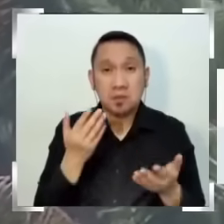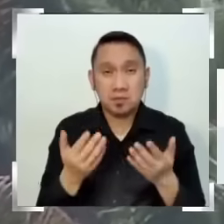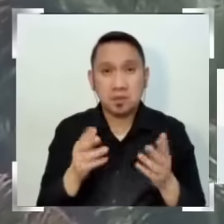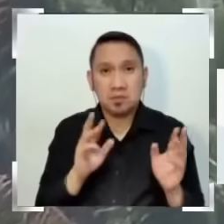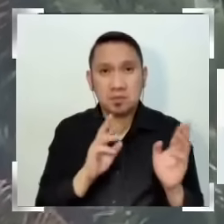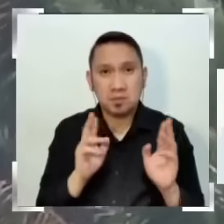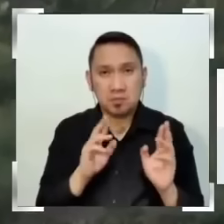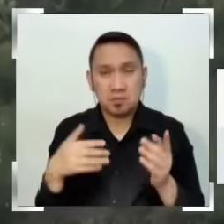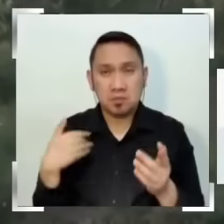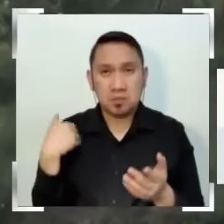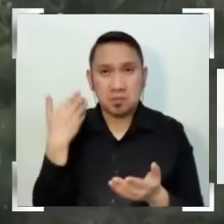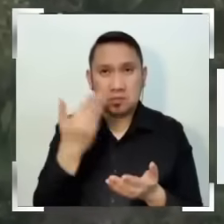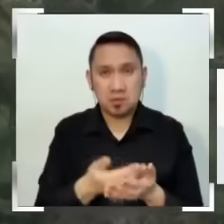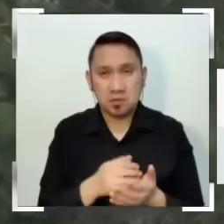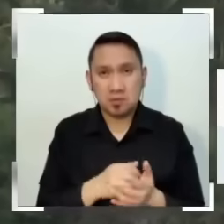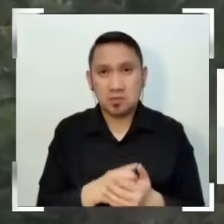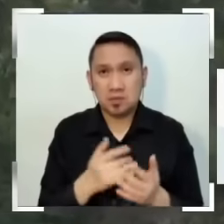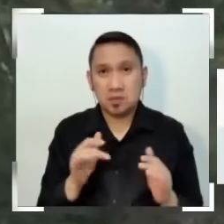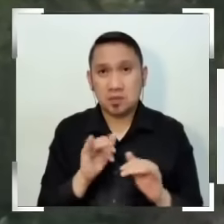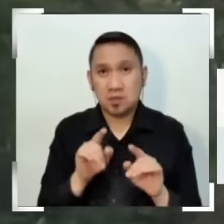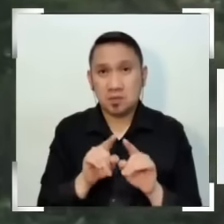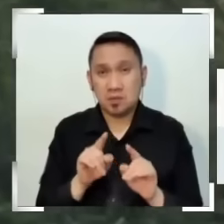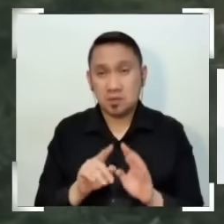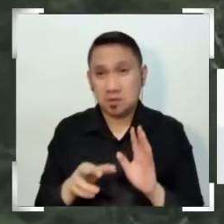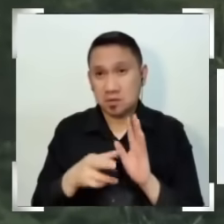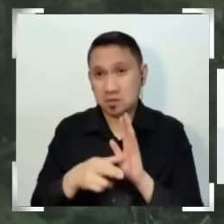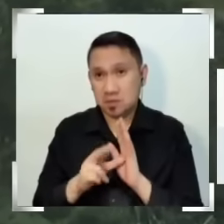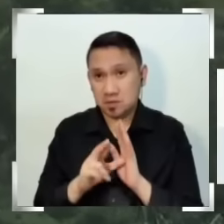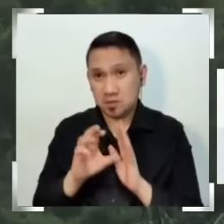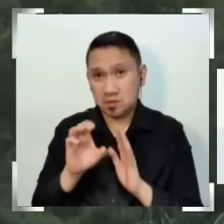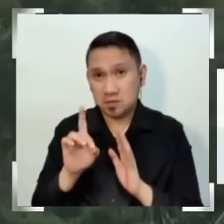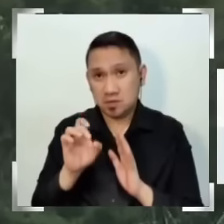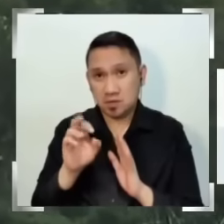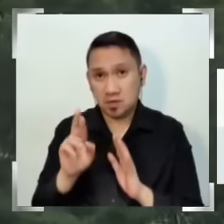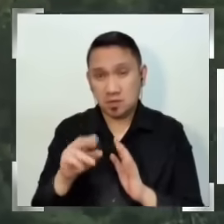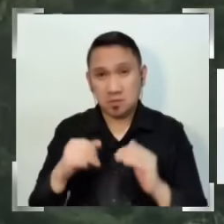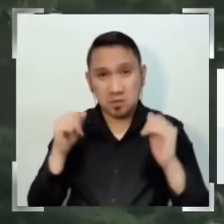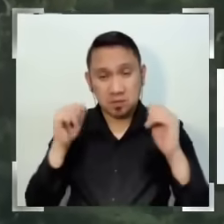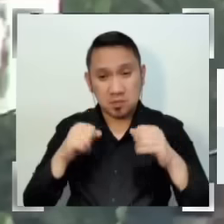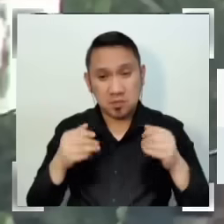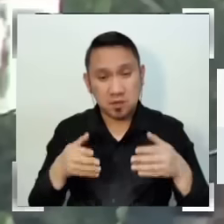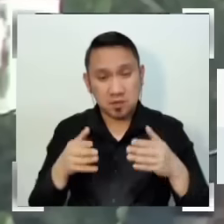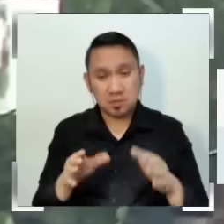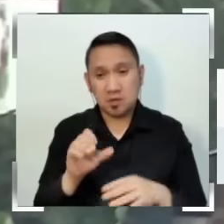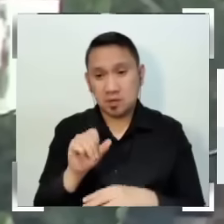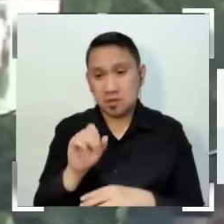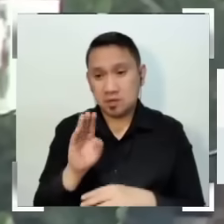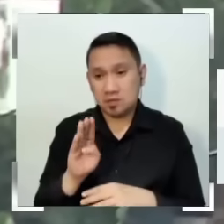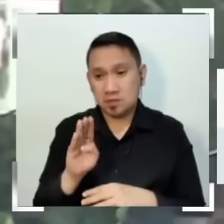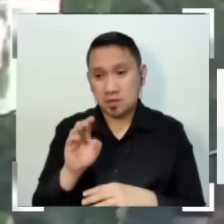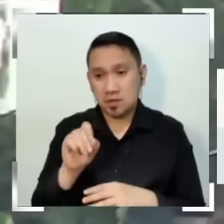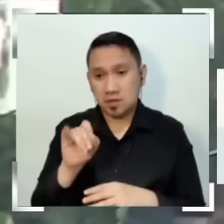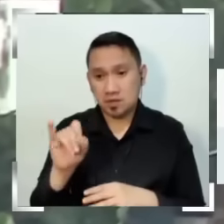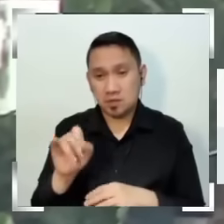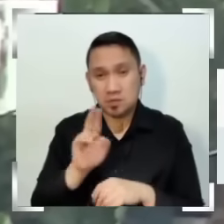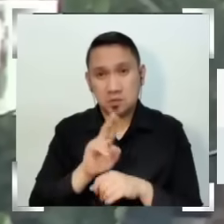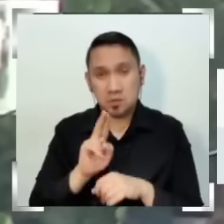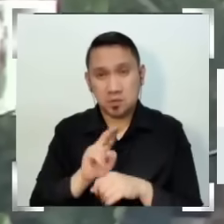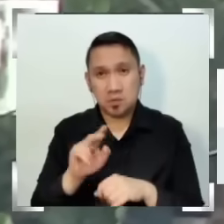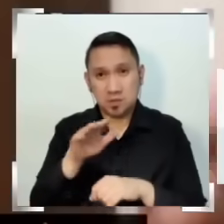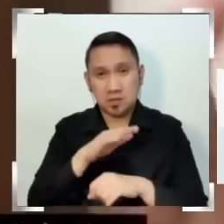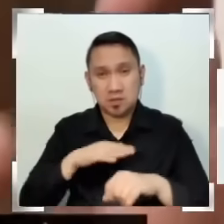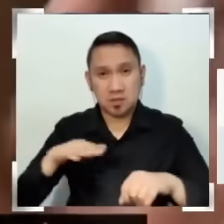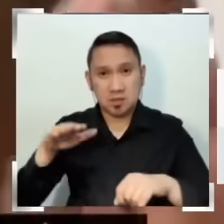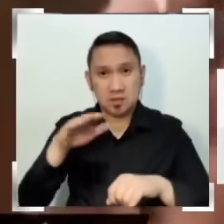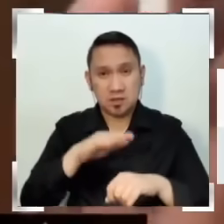nila. Pinare-review rin ng senador sa DENR ang kasunduang payagan ng SBSI na gamitin ang lupang kinatatayuan ng Sitio